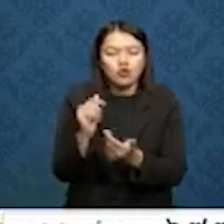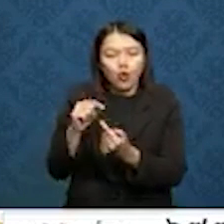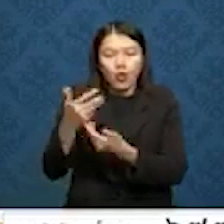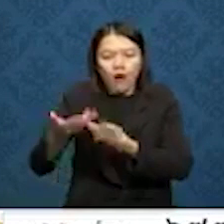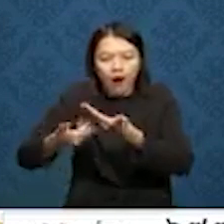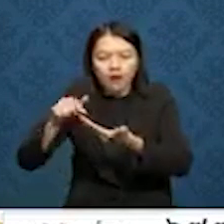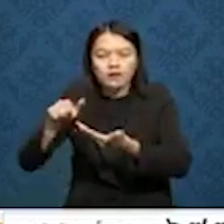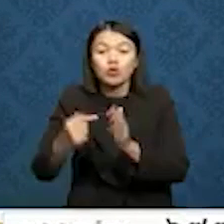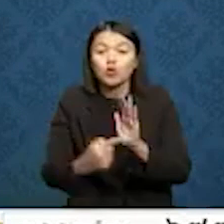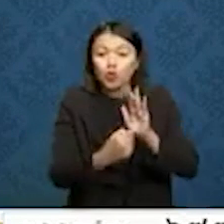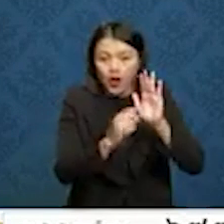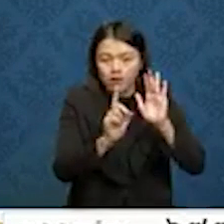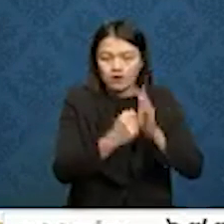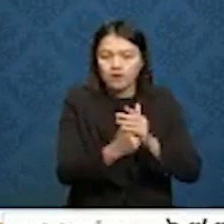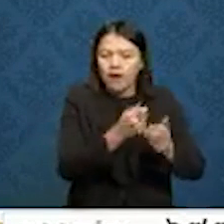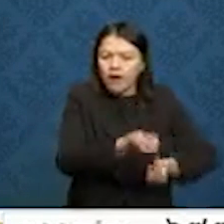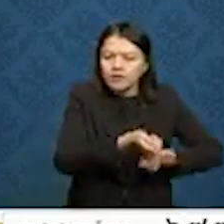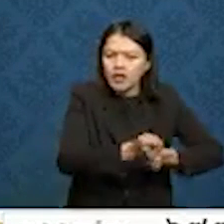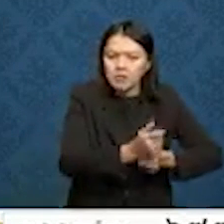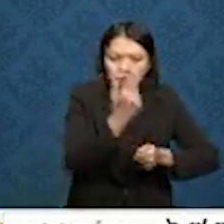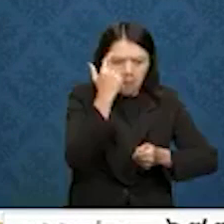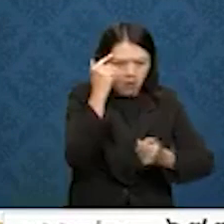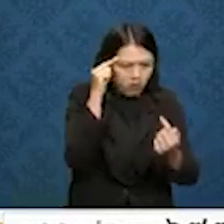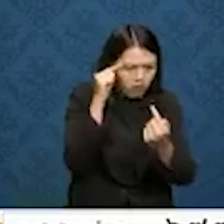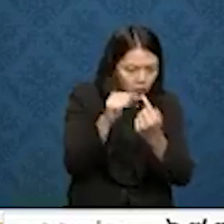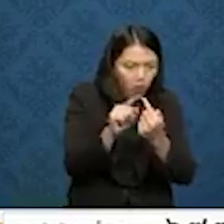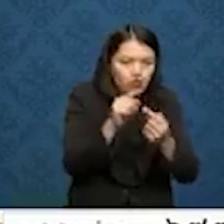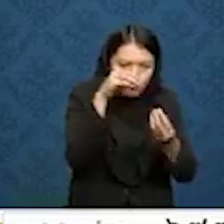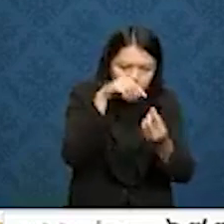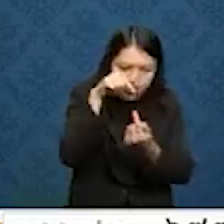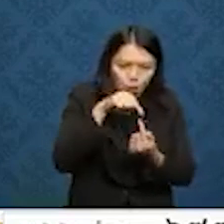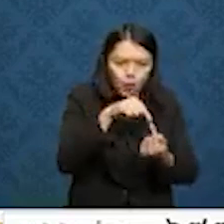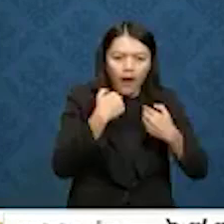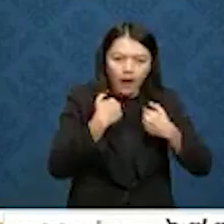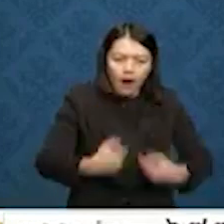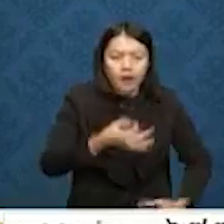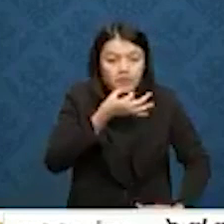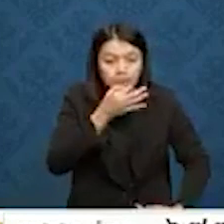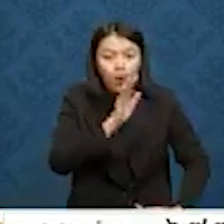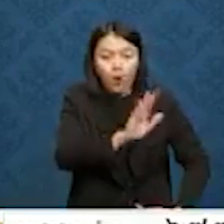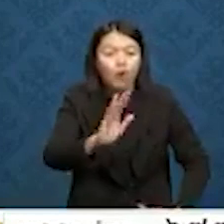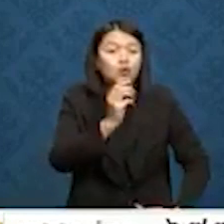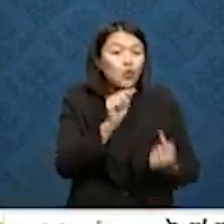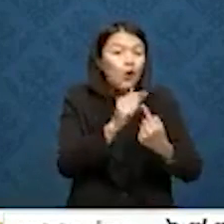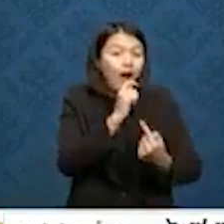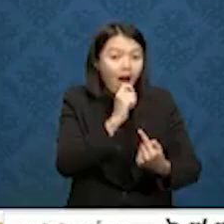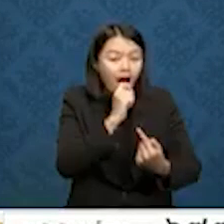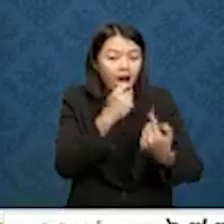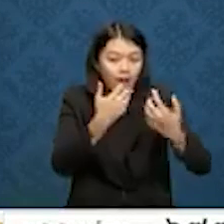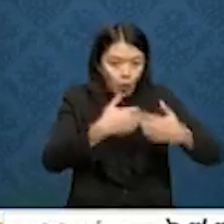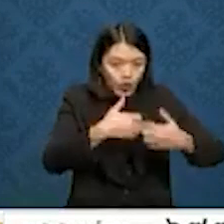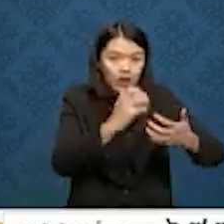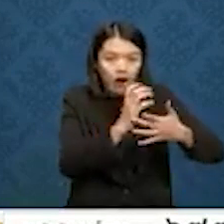อิคเช่นเกษตรแม่นยำPrecision agricultureและเทคโนโลยีด้านอาหาร Food